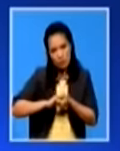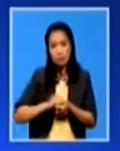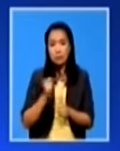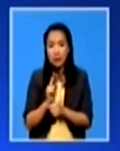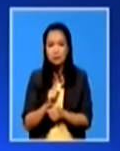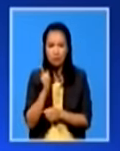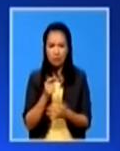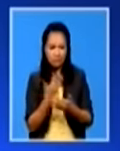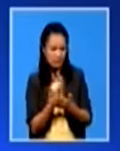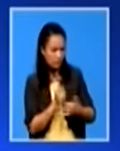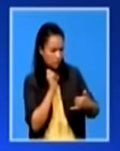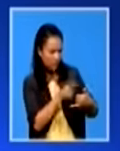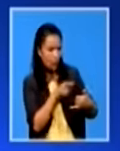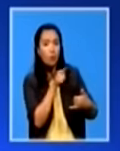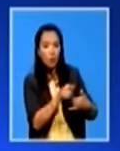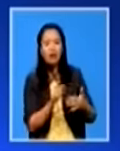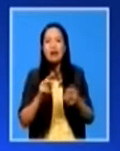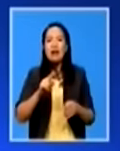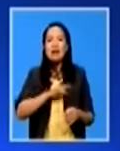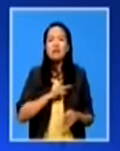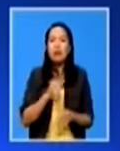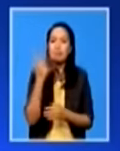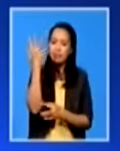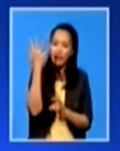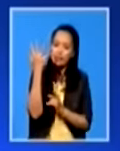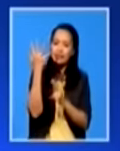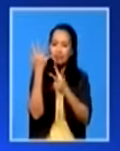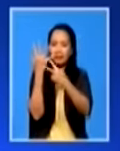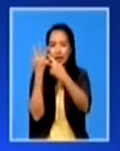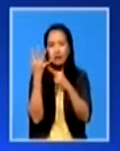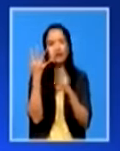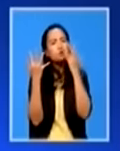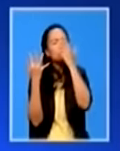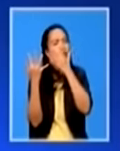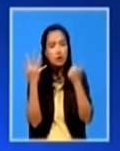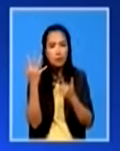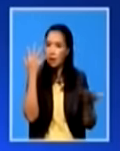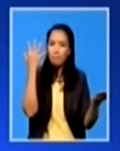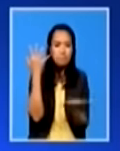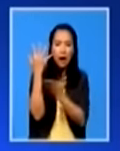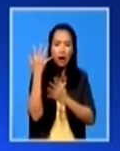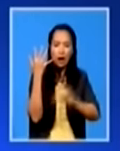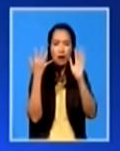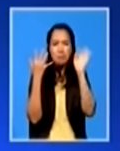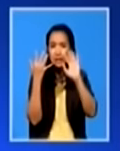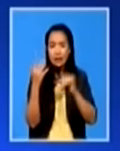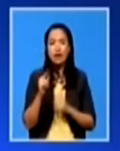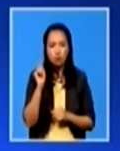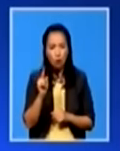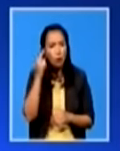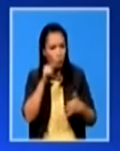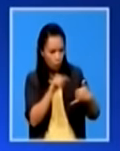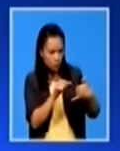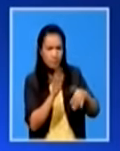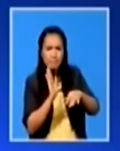นตัดแต่งต้นไม้นะเขาเรียกว่าตัดแต่งนะให้มันสวยงามมีศิลปะไม่ใช่จ้างคนมาตัดต้นไม้อย่างนี้จ้างใครก็ได้นะเพราะนั้น